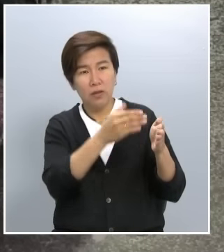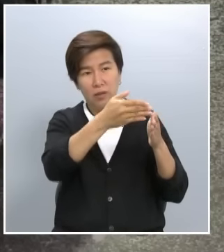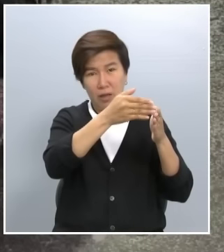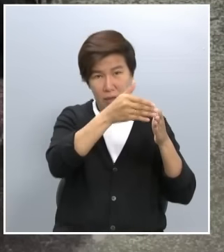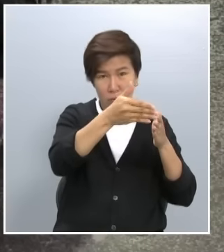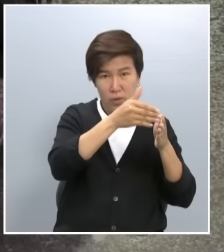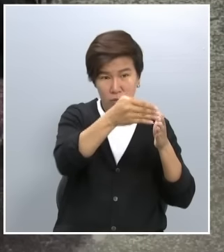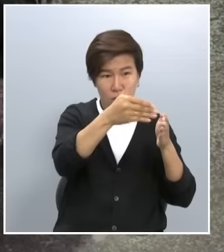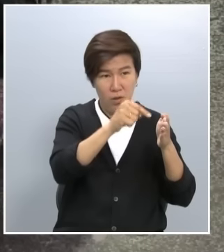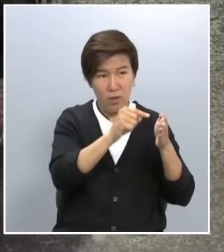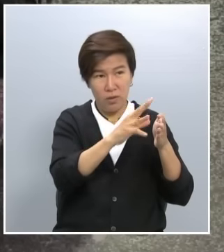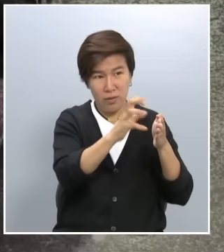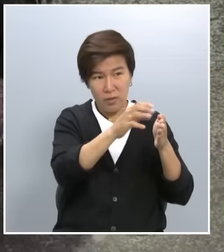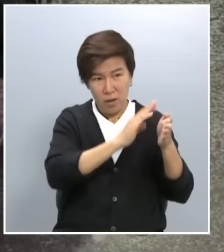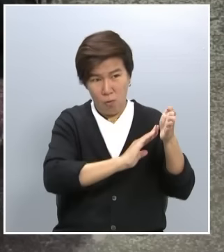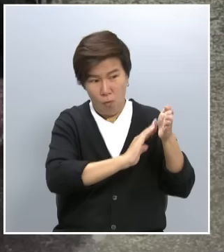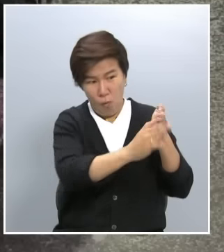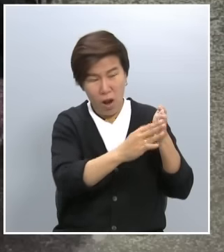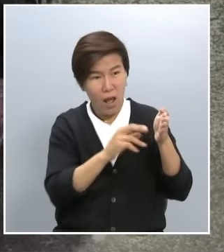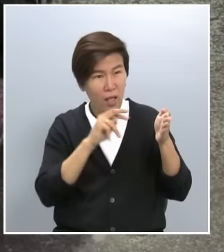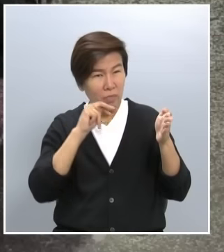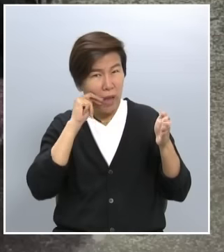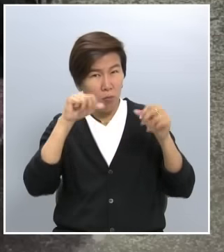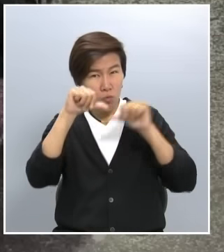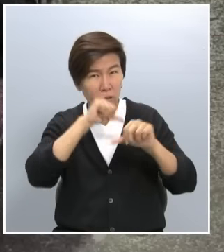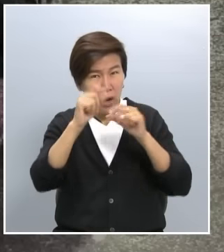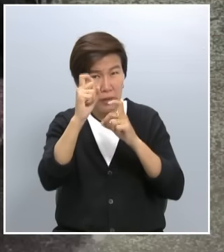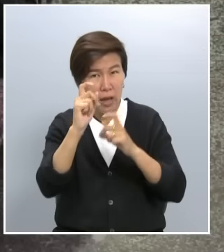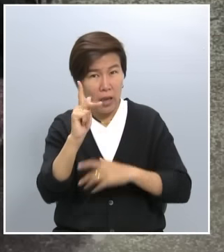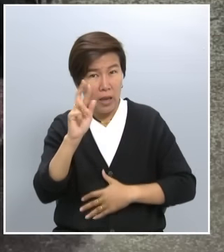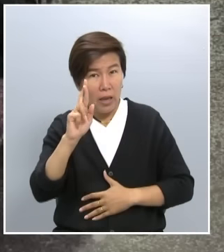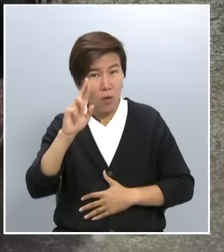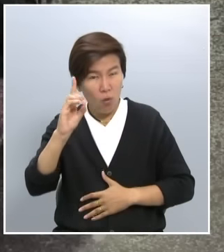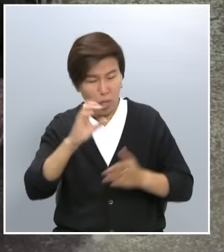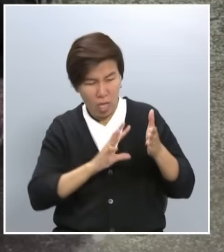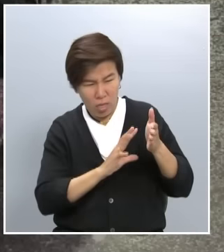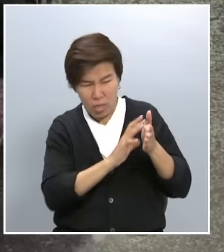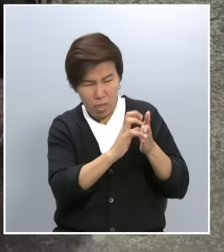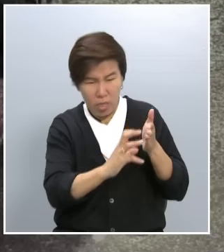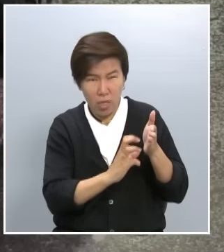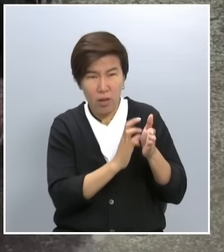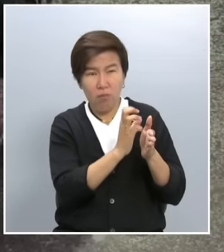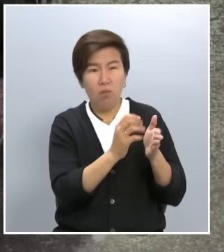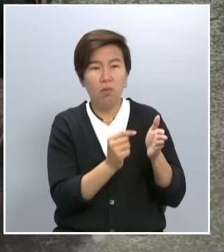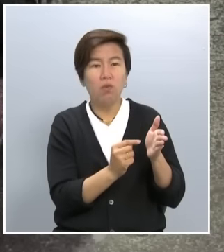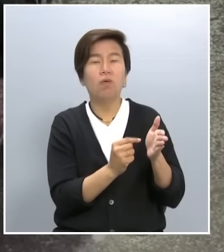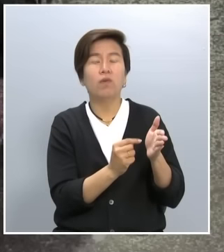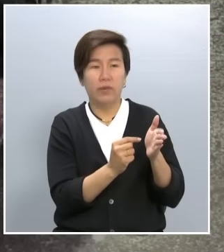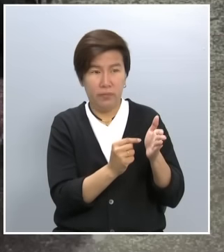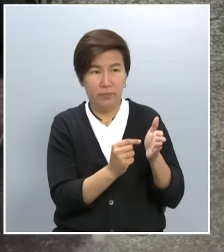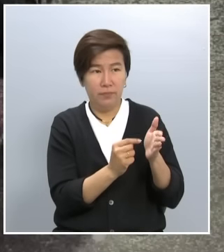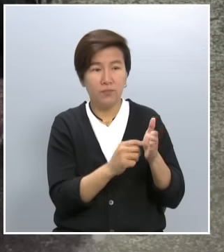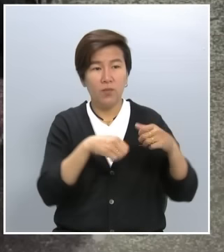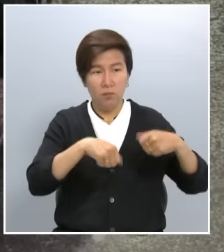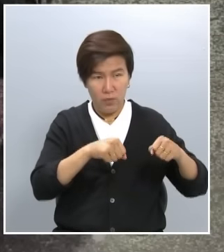รถด้านขวาทั้งแถบถูกน้ำกรดกัดเห็นได้ชัดเลยอะค่ะตอนนี้ตำรวจนำรถมอเตอร์ไซค์ไป